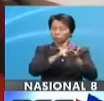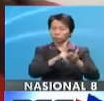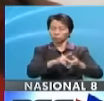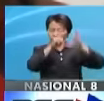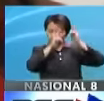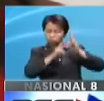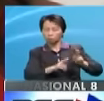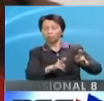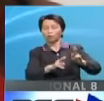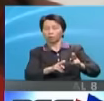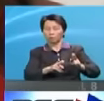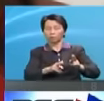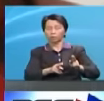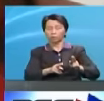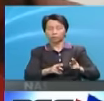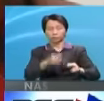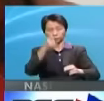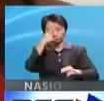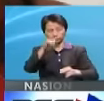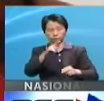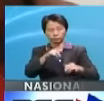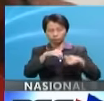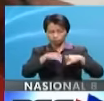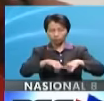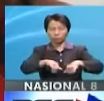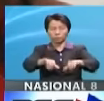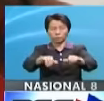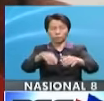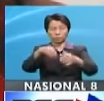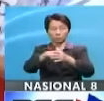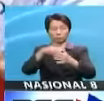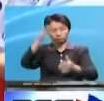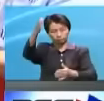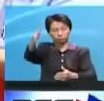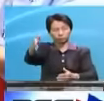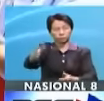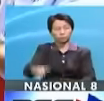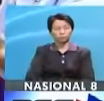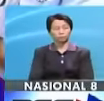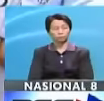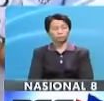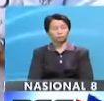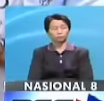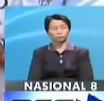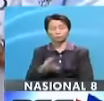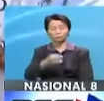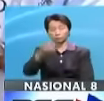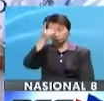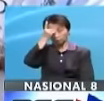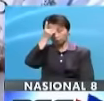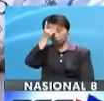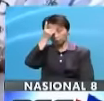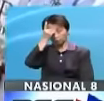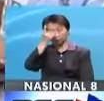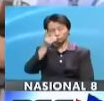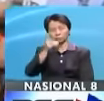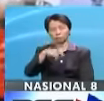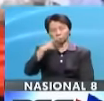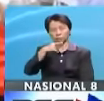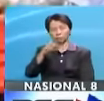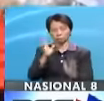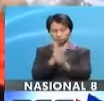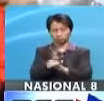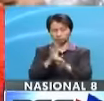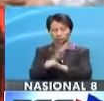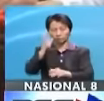respected, to be consistent in the future. Selain itu, Datuk Sudarsono berkata Sarawak